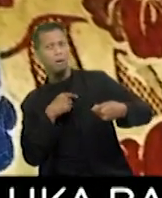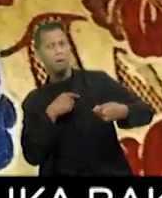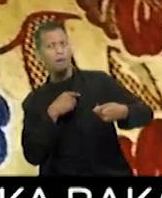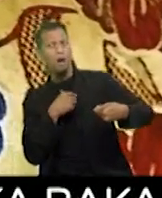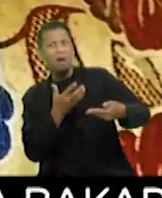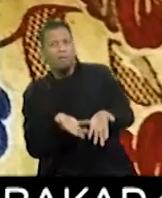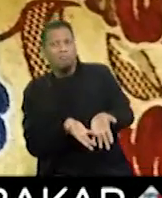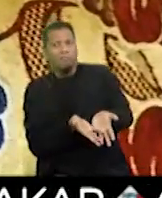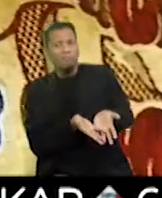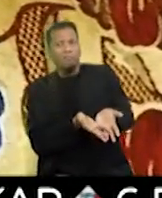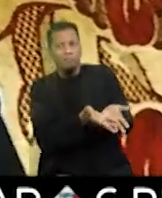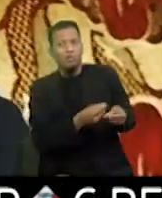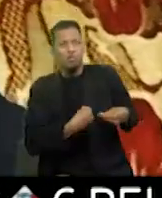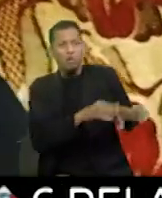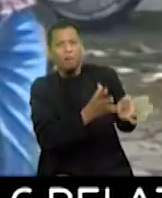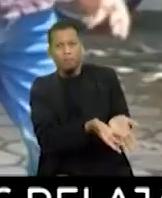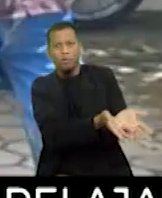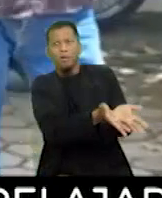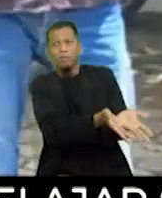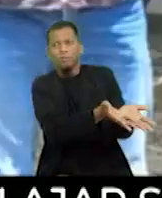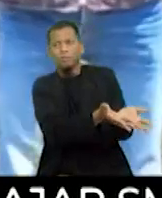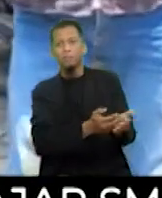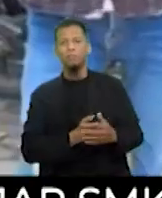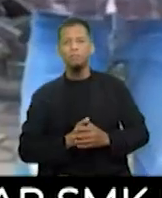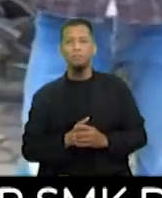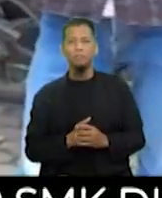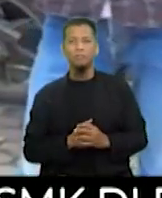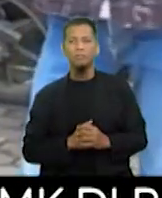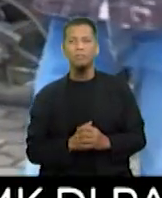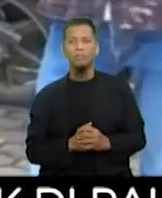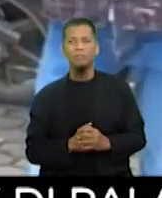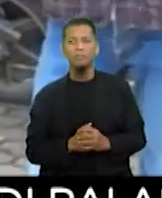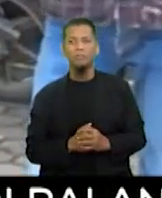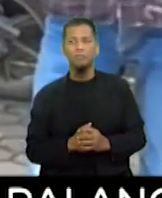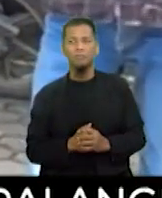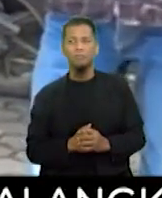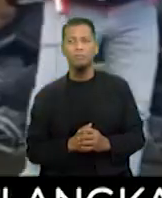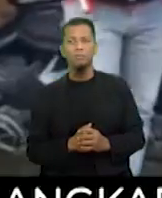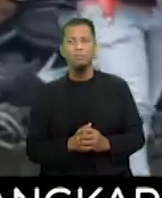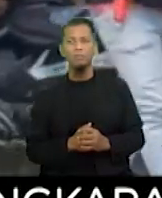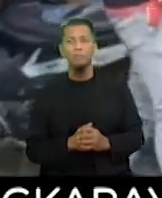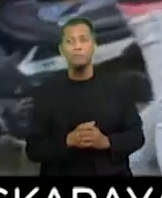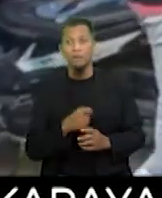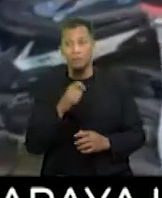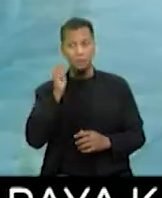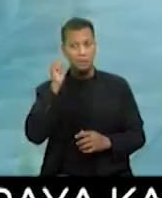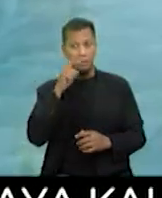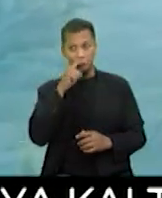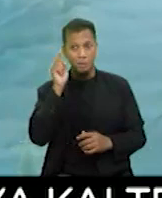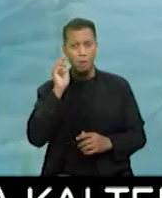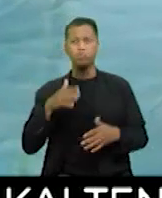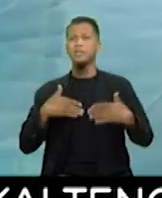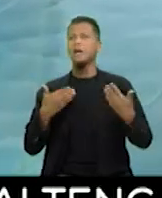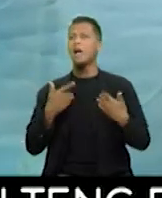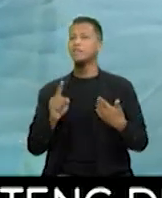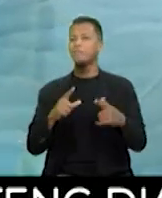situ? Iya, masih ada di channel itu, belum keluar. Orang tua Agung menyambut baik anaknya telah dikembalikan, meski status anaknya kini